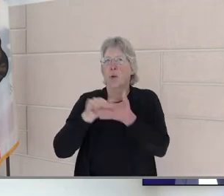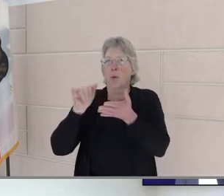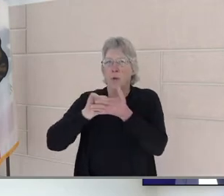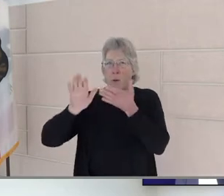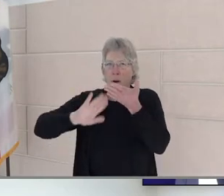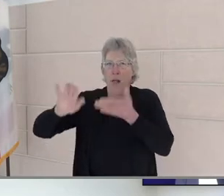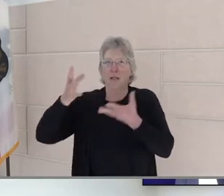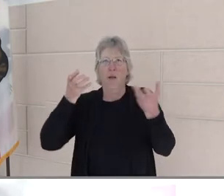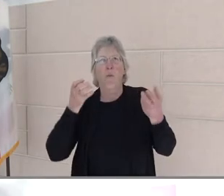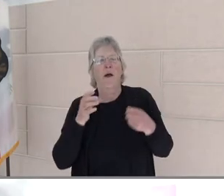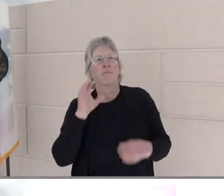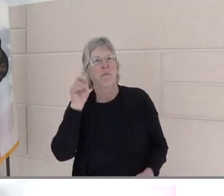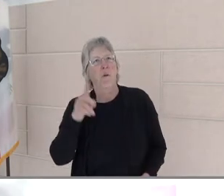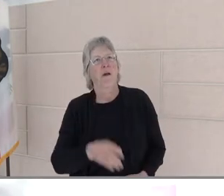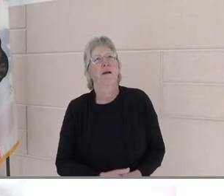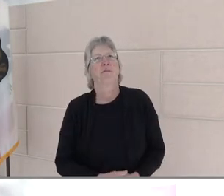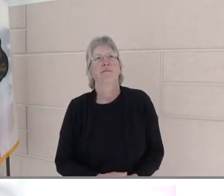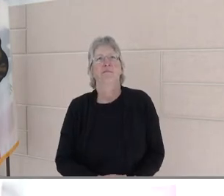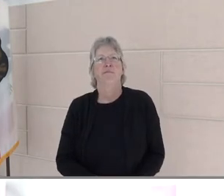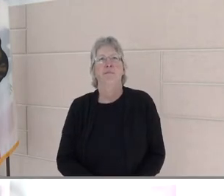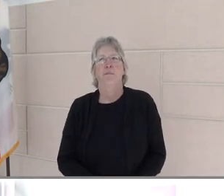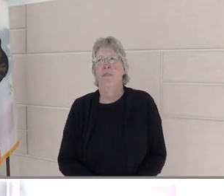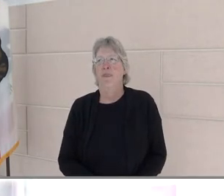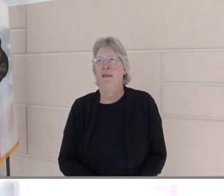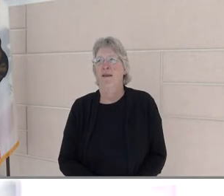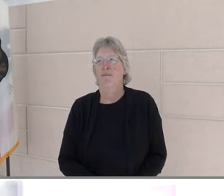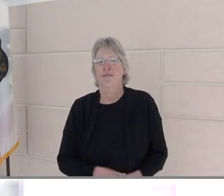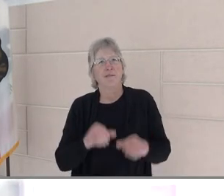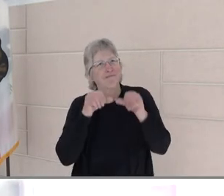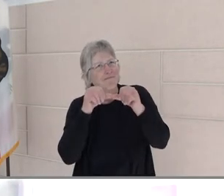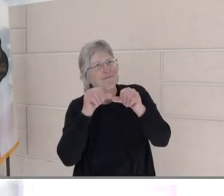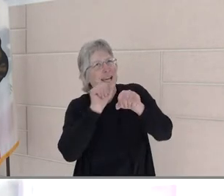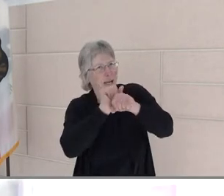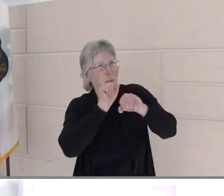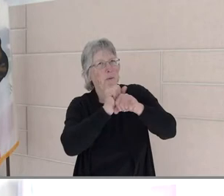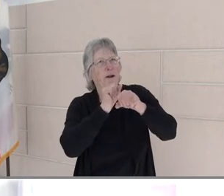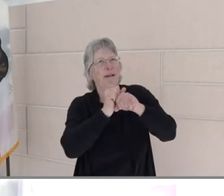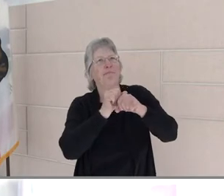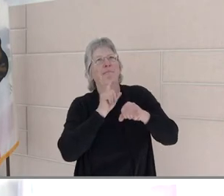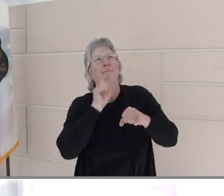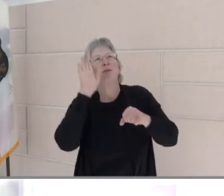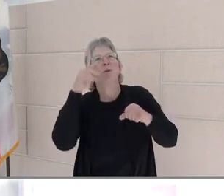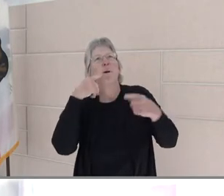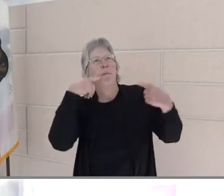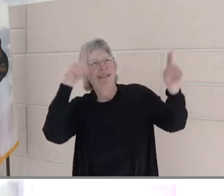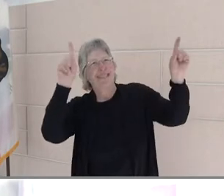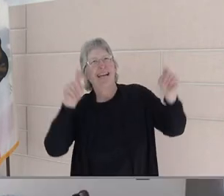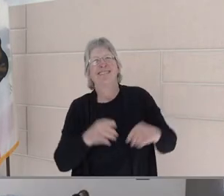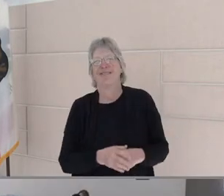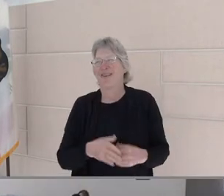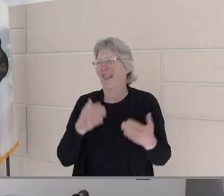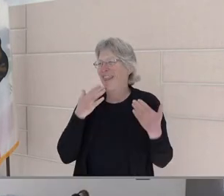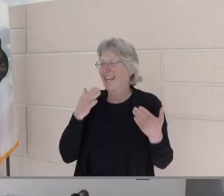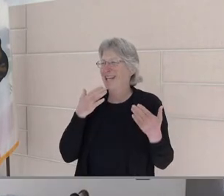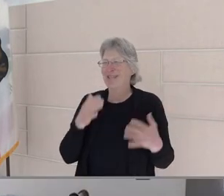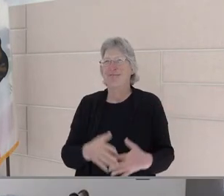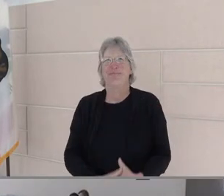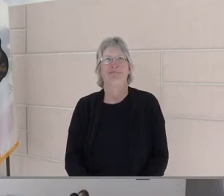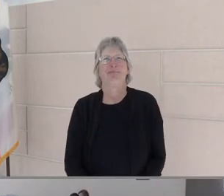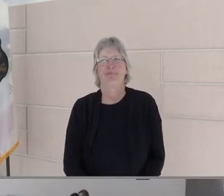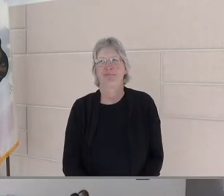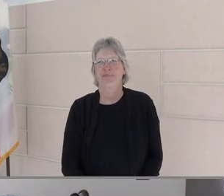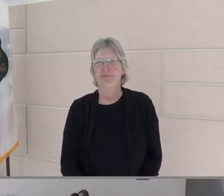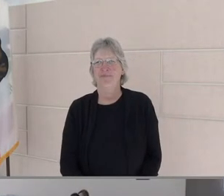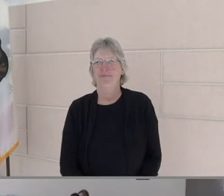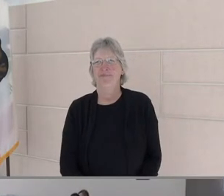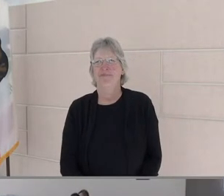ក៏សាកលវិទ្យាល័យមួយទៀតនៅ New York ឈ្មោះ Barnard ខំប្រឹងប្រែងបន្តហើយនាងថា